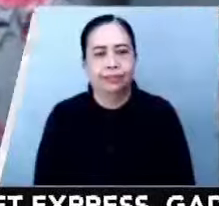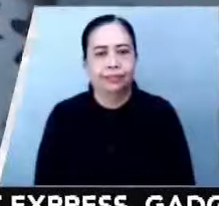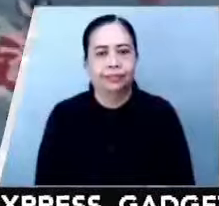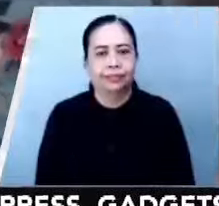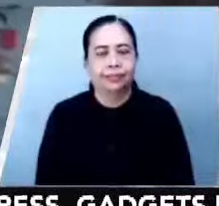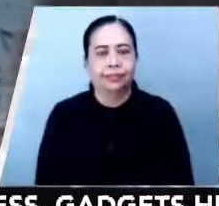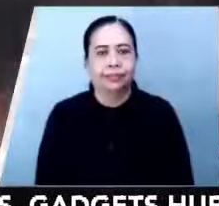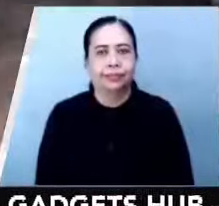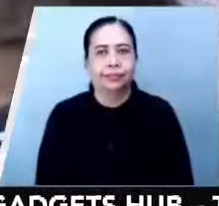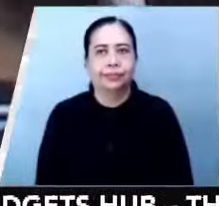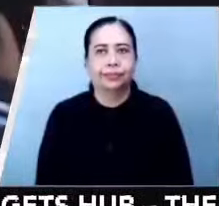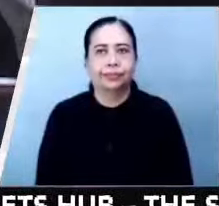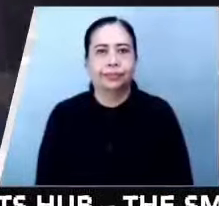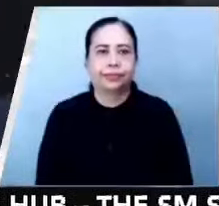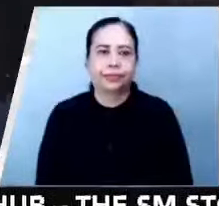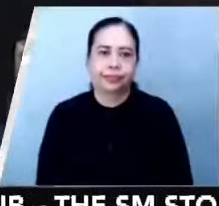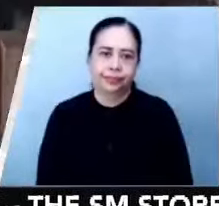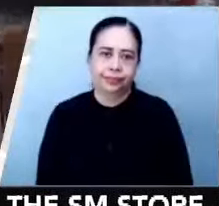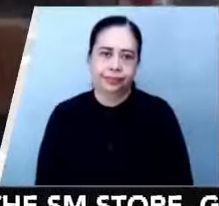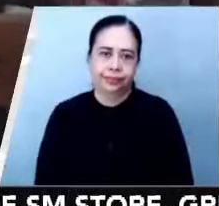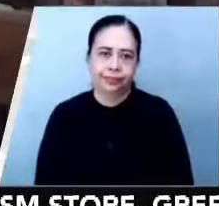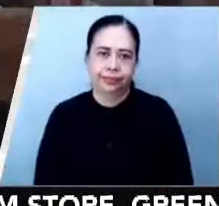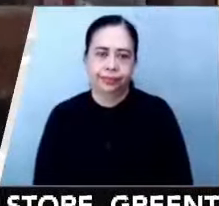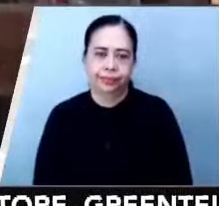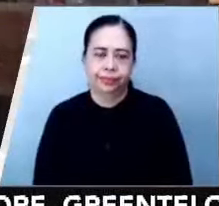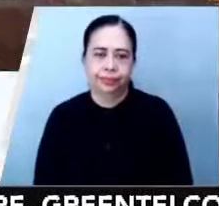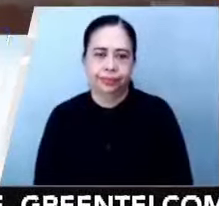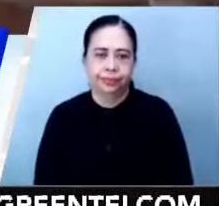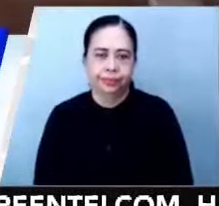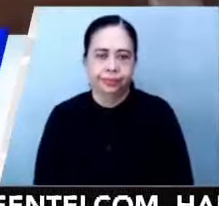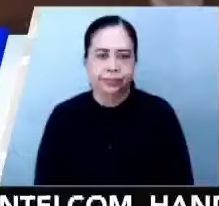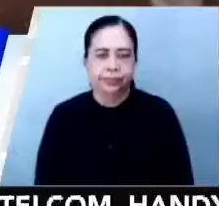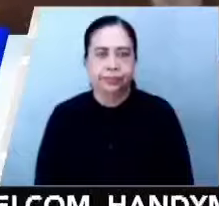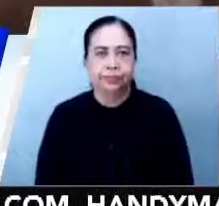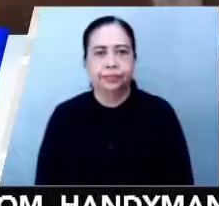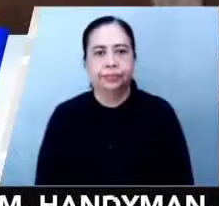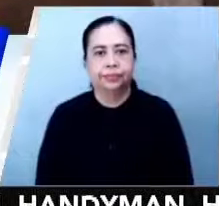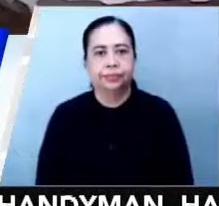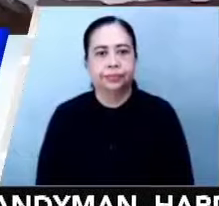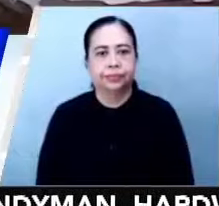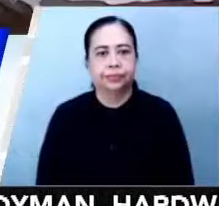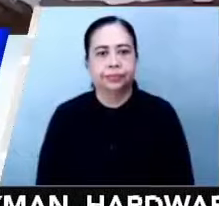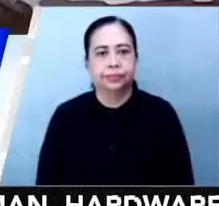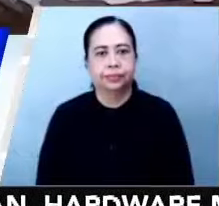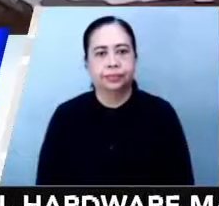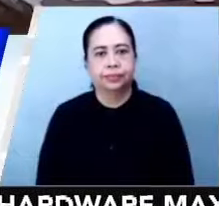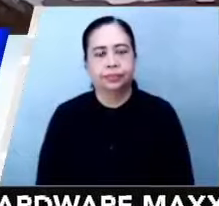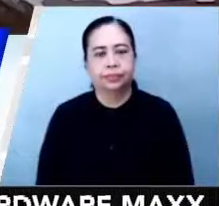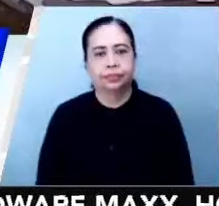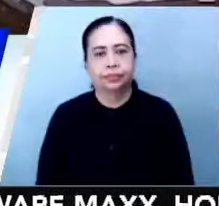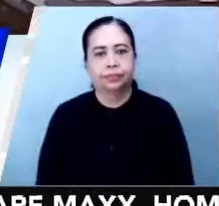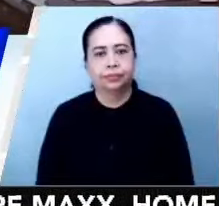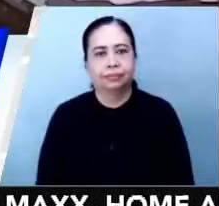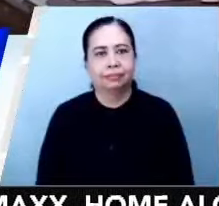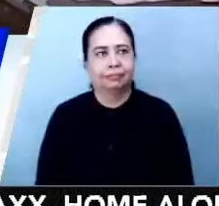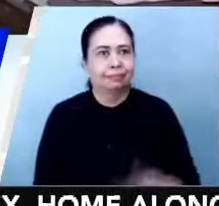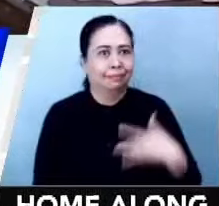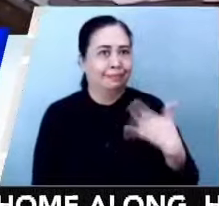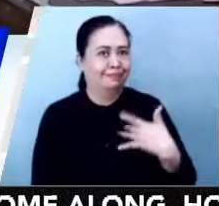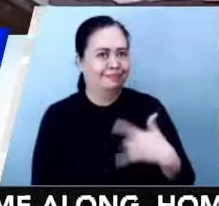Ikaw! Nagkakalat na naman ang piso! Pag namatay talaga ako, mamamaho kayong lahat dito! Give na give si